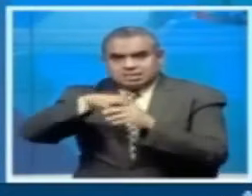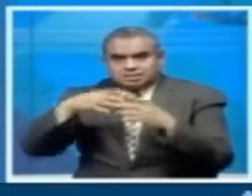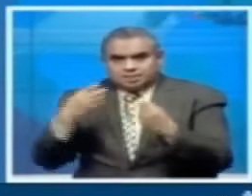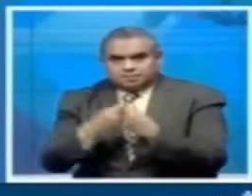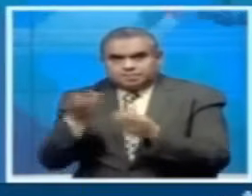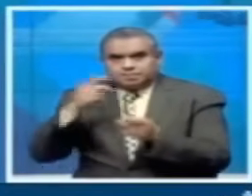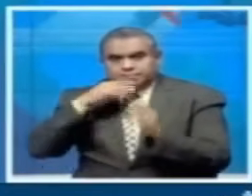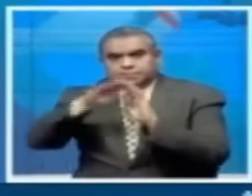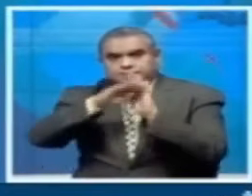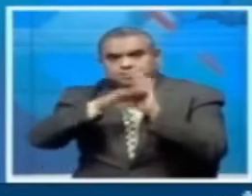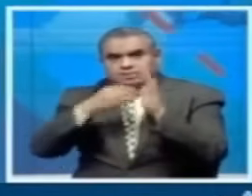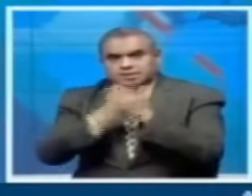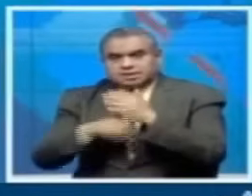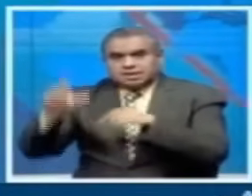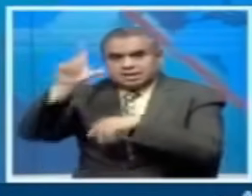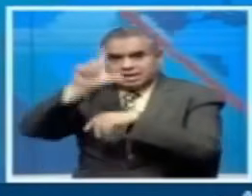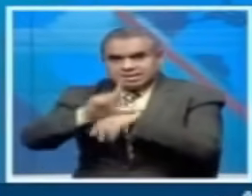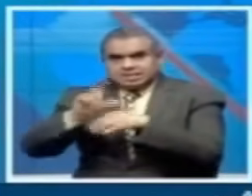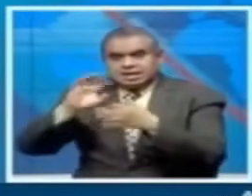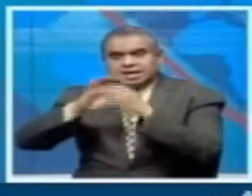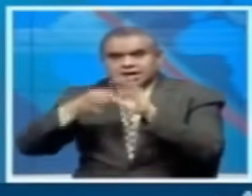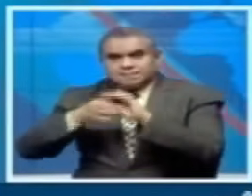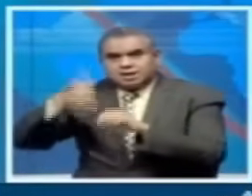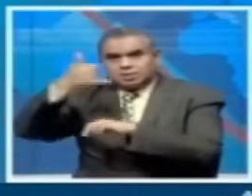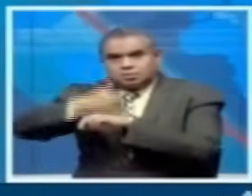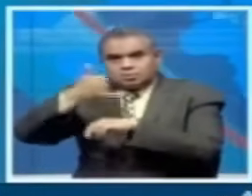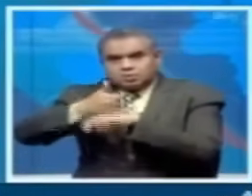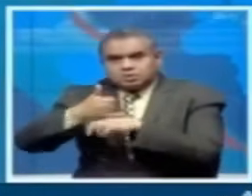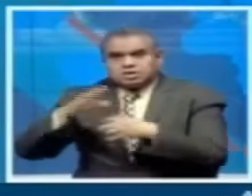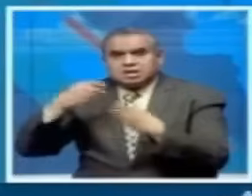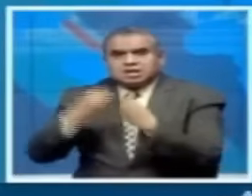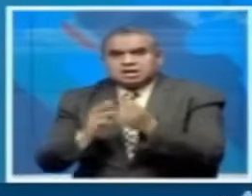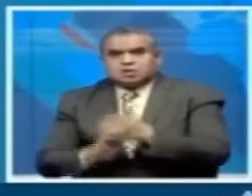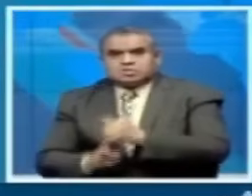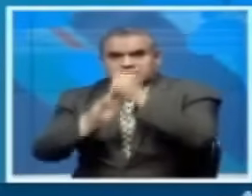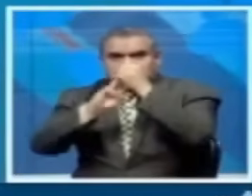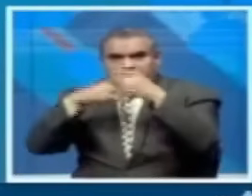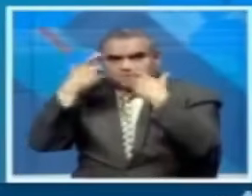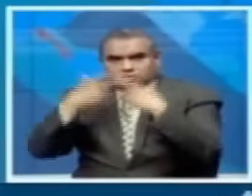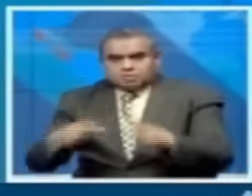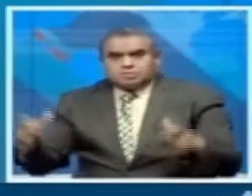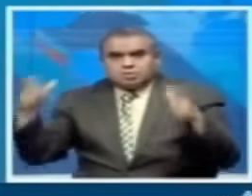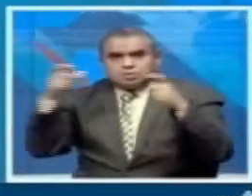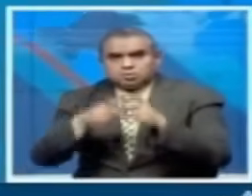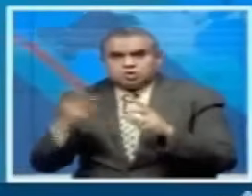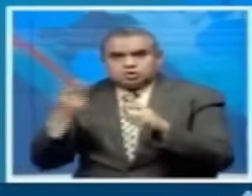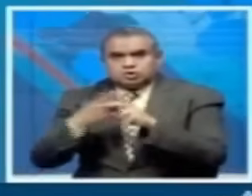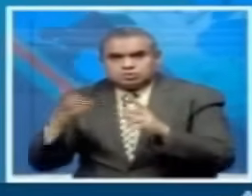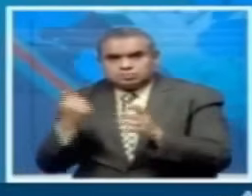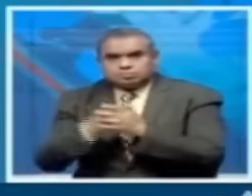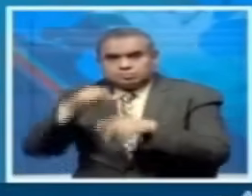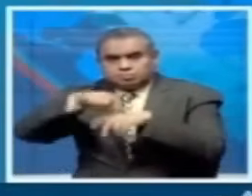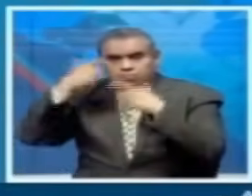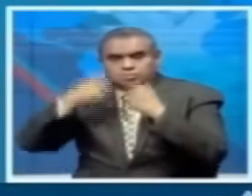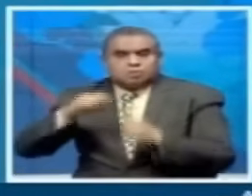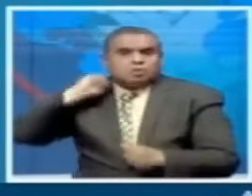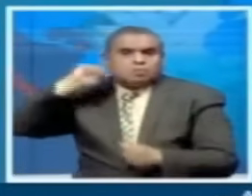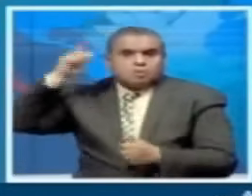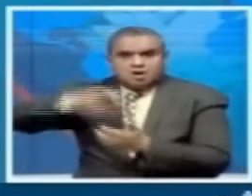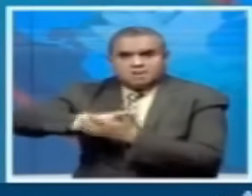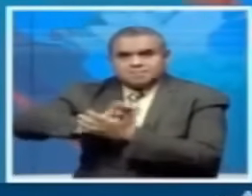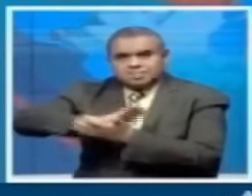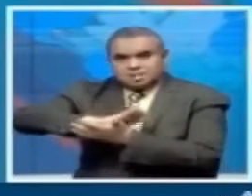كما نظم الاتحاد العام للجمعيات والمؤسسات الأهلية والتحالف الوطني مؤتمرا جماهيريا حاشدا في محافظة